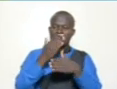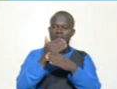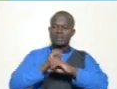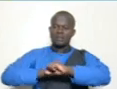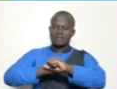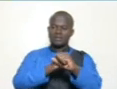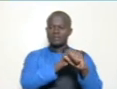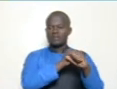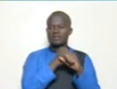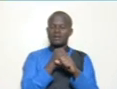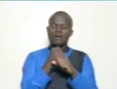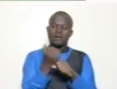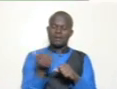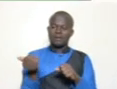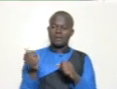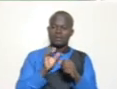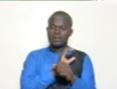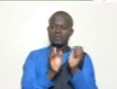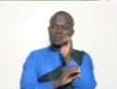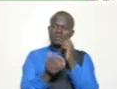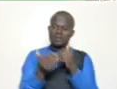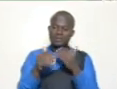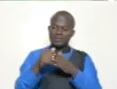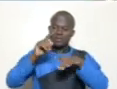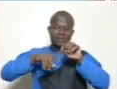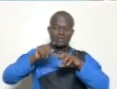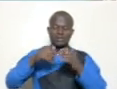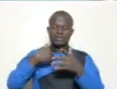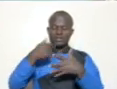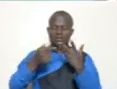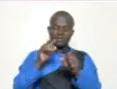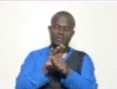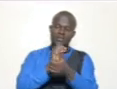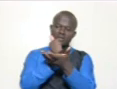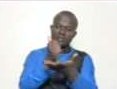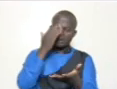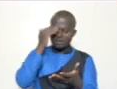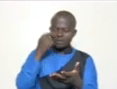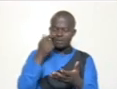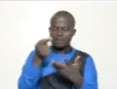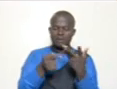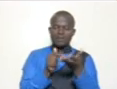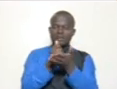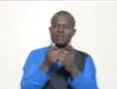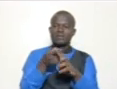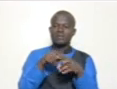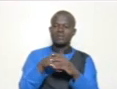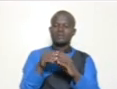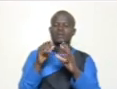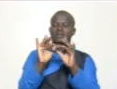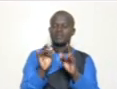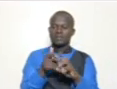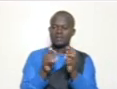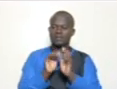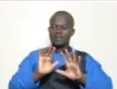abana gukoresha internet komisiyo y'igihugu y'abana ivuga ko ipolitiki ifite byinshi zafasha kugira ngo abana babone ibyafasha babivanye kuri internet ariko